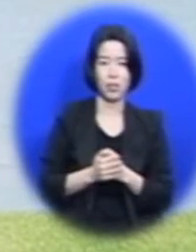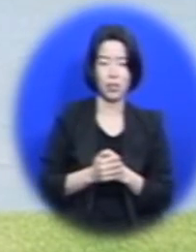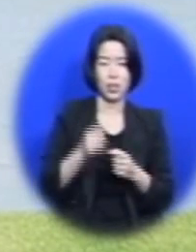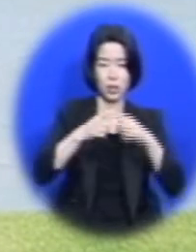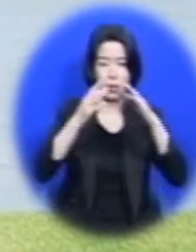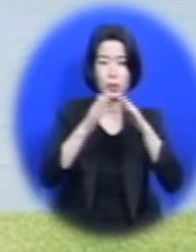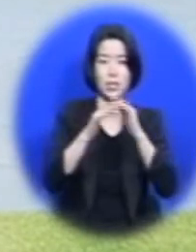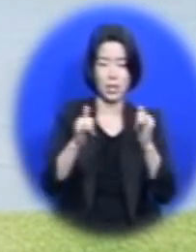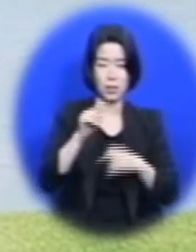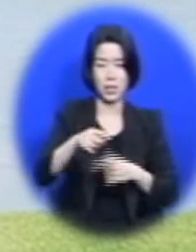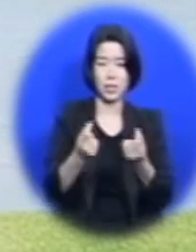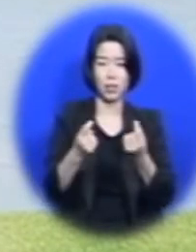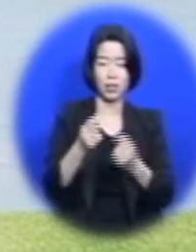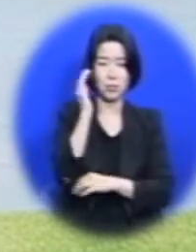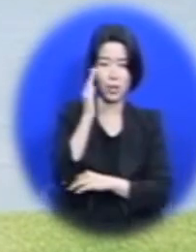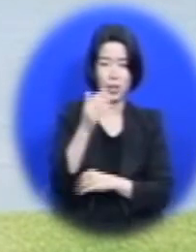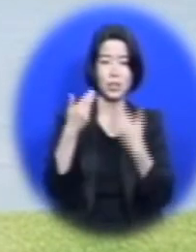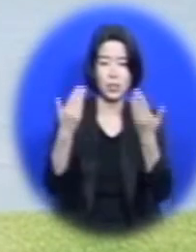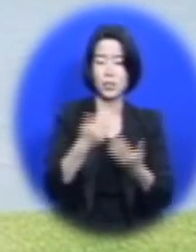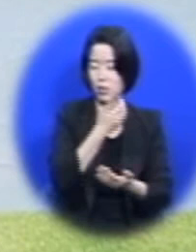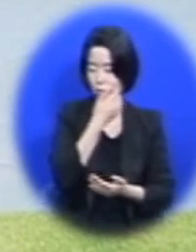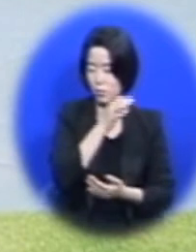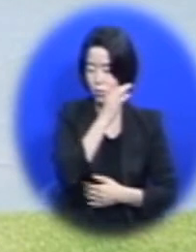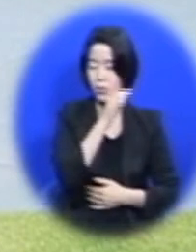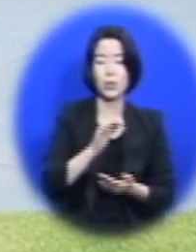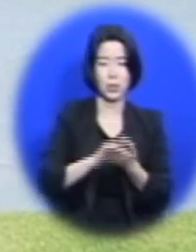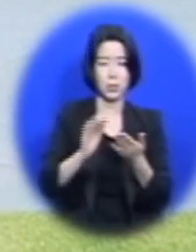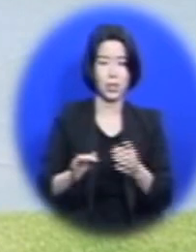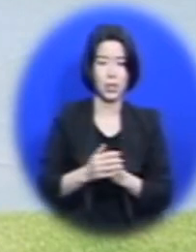교우들 앞에 이런 이야기를 드리는 게 부끄럽습니다.